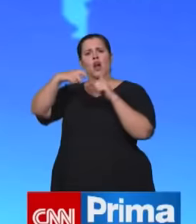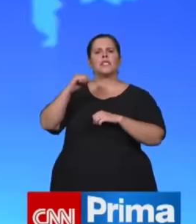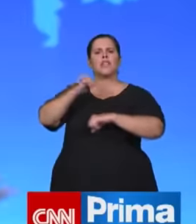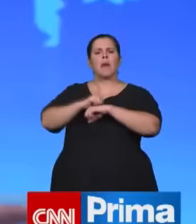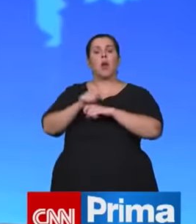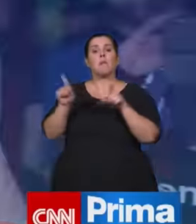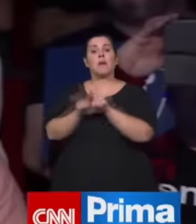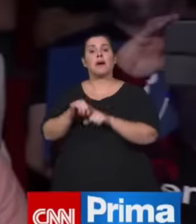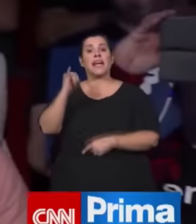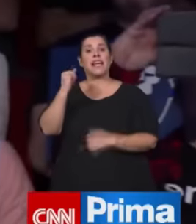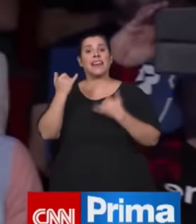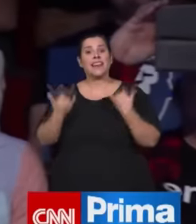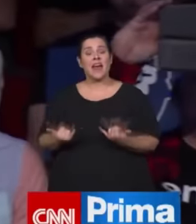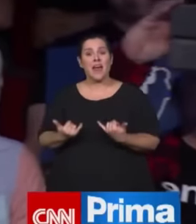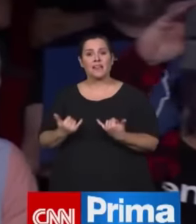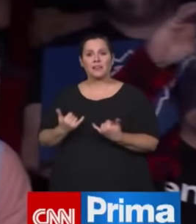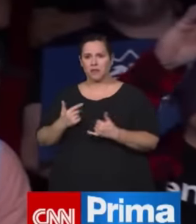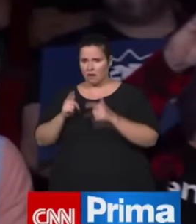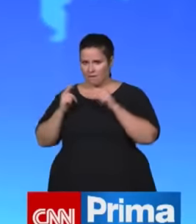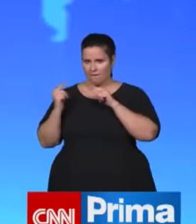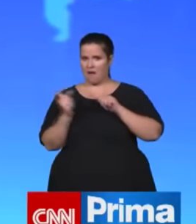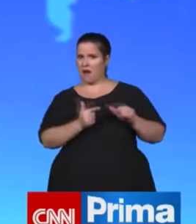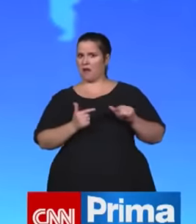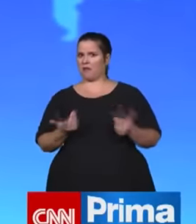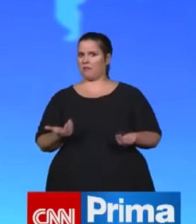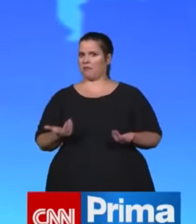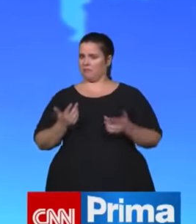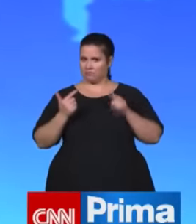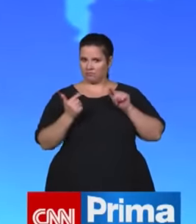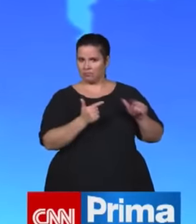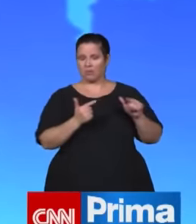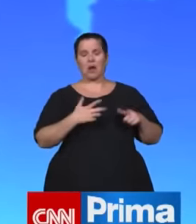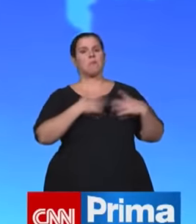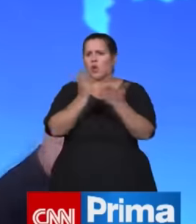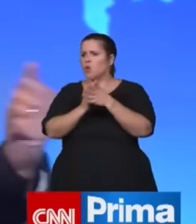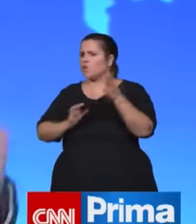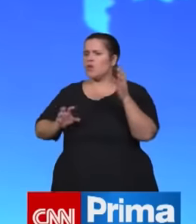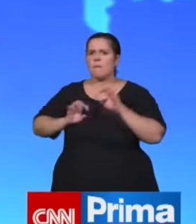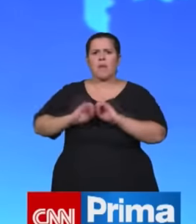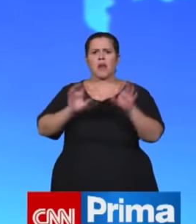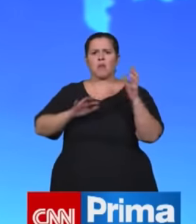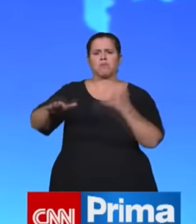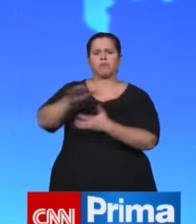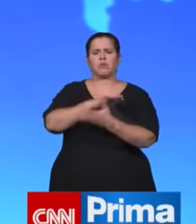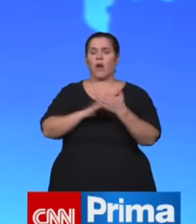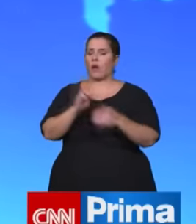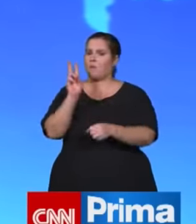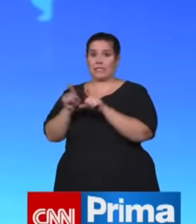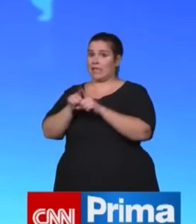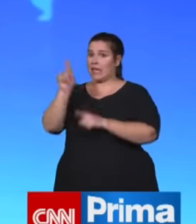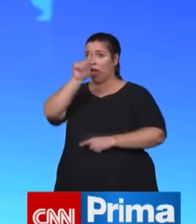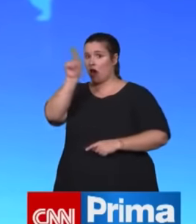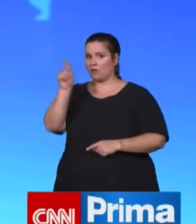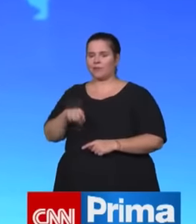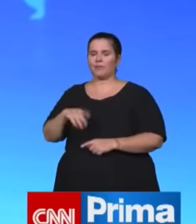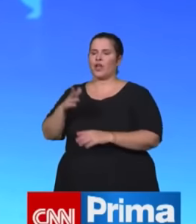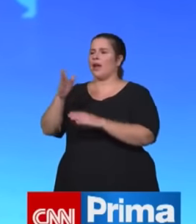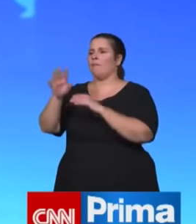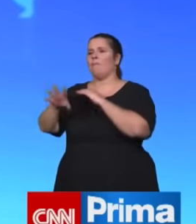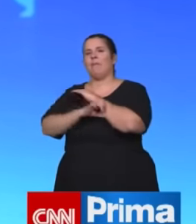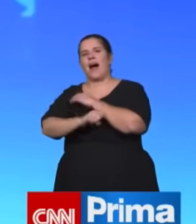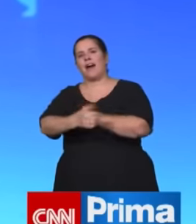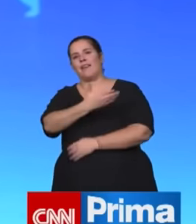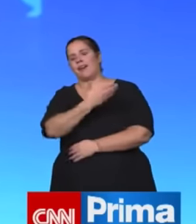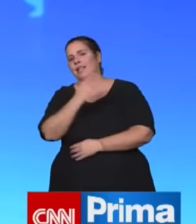Gratuluju. Všichni novináři odporují pana Pavla, já gratuluju i vrazí mužou do kostela. Jsou to špatně, pane